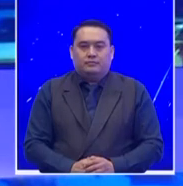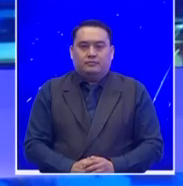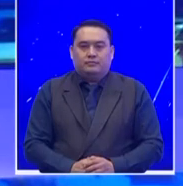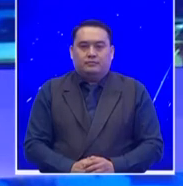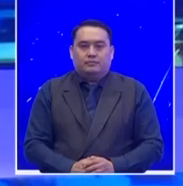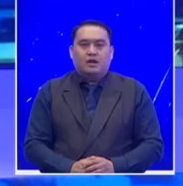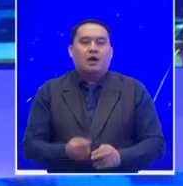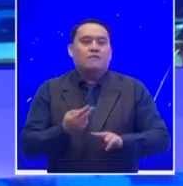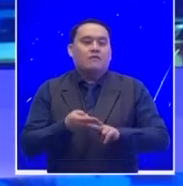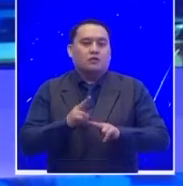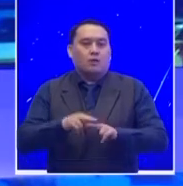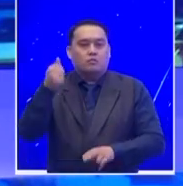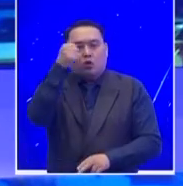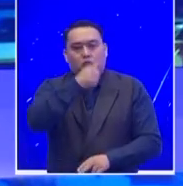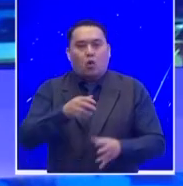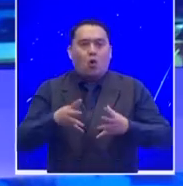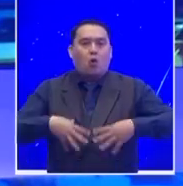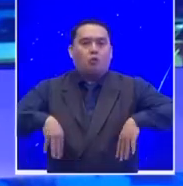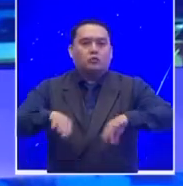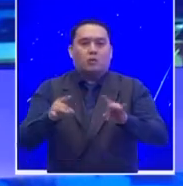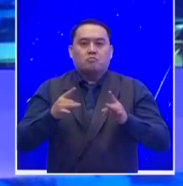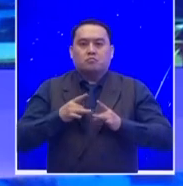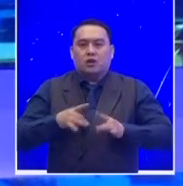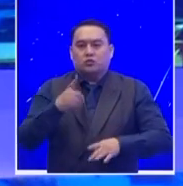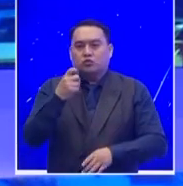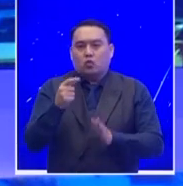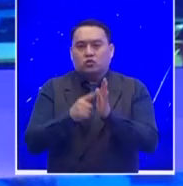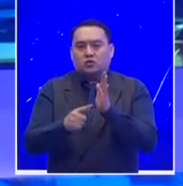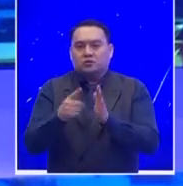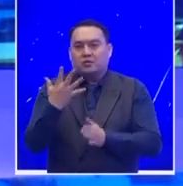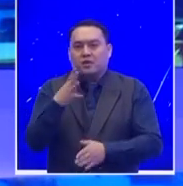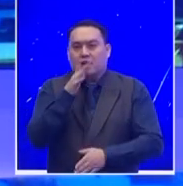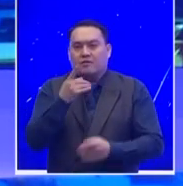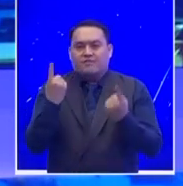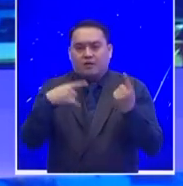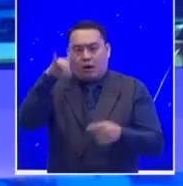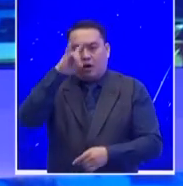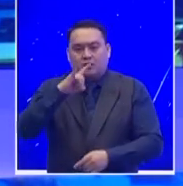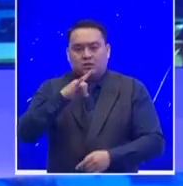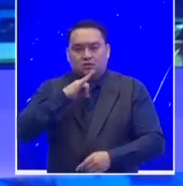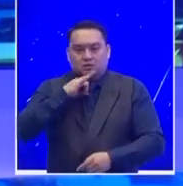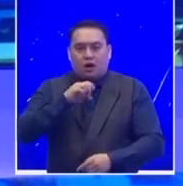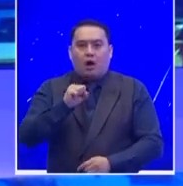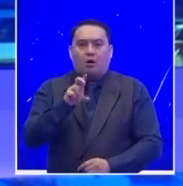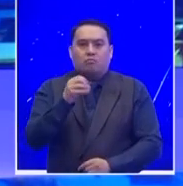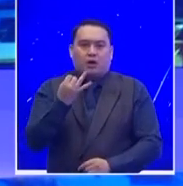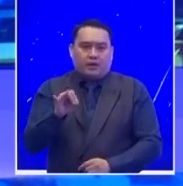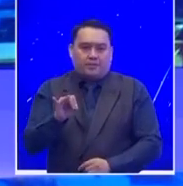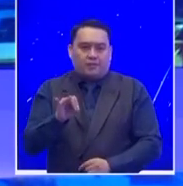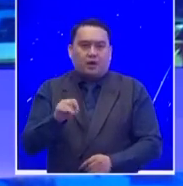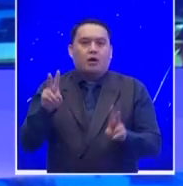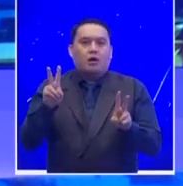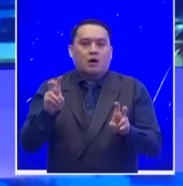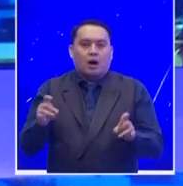Преемственность поколений. В этом году общественность страны празднует 175-летие величайшего акына казахской степи Абая Кунанбаева. В